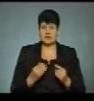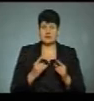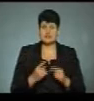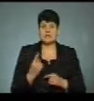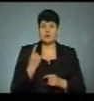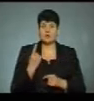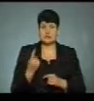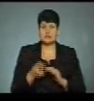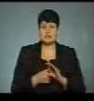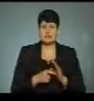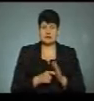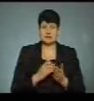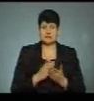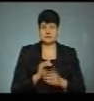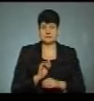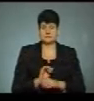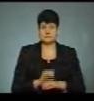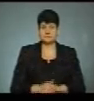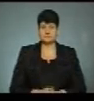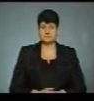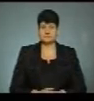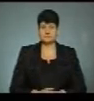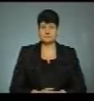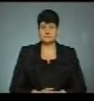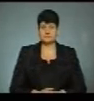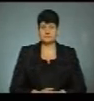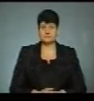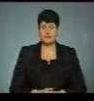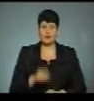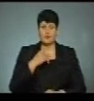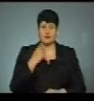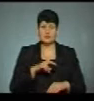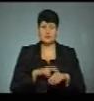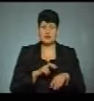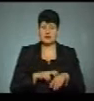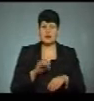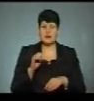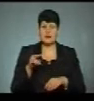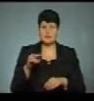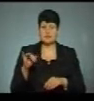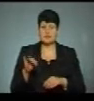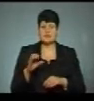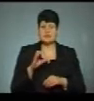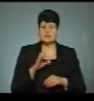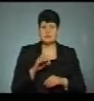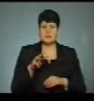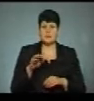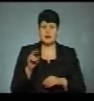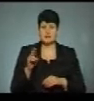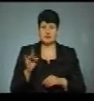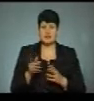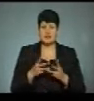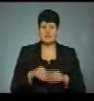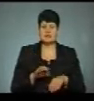один клас є на карантині. За словами лікарки-епідеміолога обласного лабораторного центру Світлани Маціпури, кількість хворих на